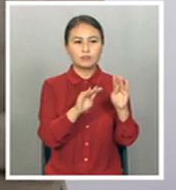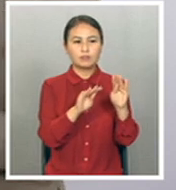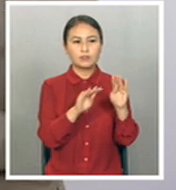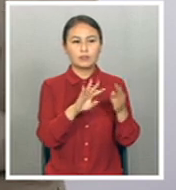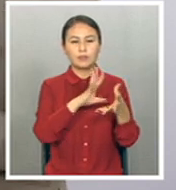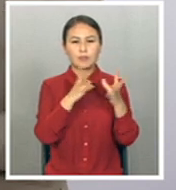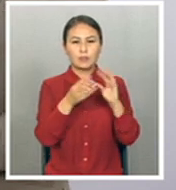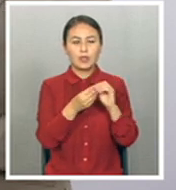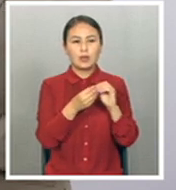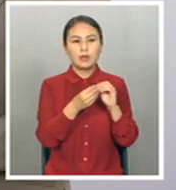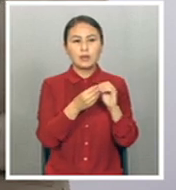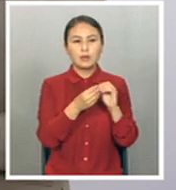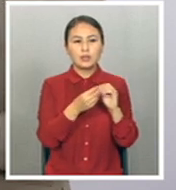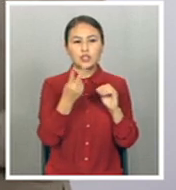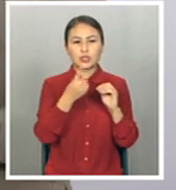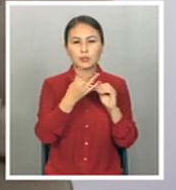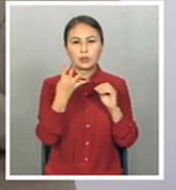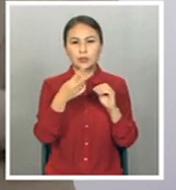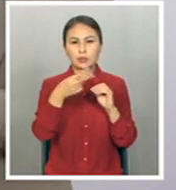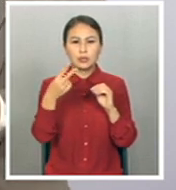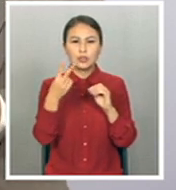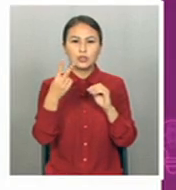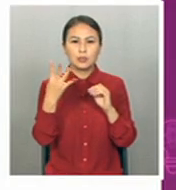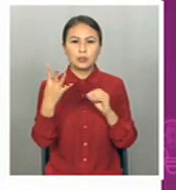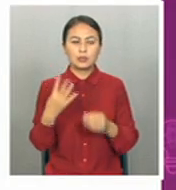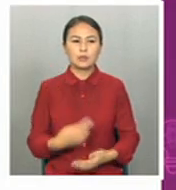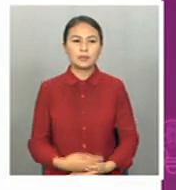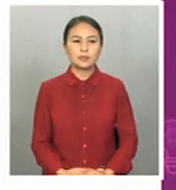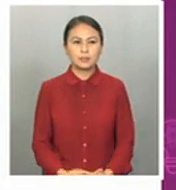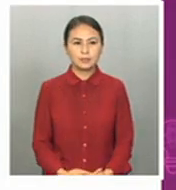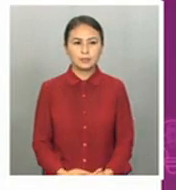кезде шығаратын болсақ, 24 тең 24 шығады.